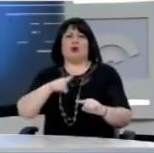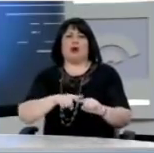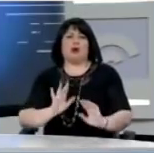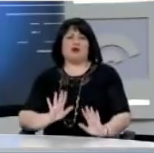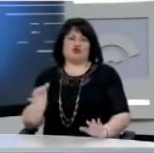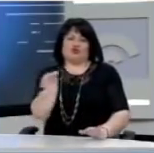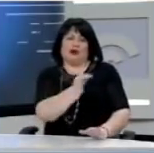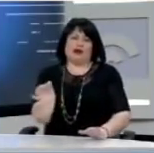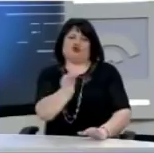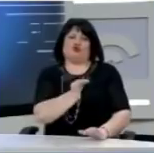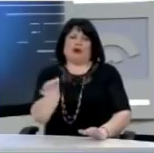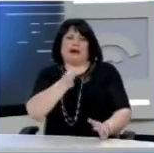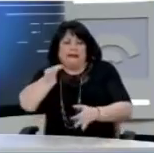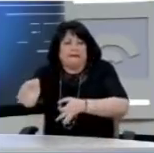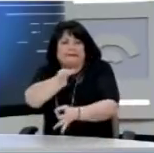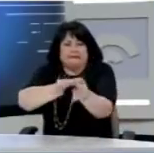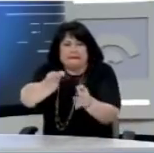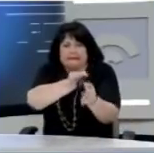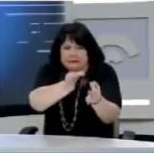προφανώς σας τα λένε αυτά και σας συμβουλεύουν έτσι.